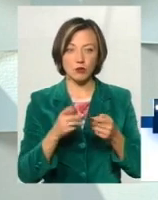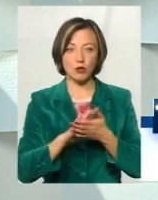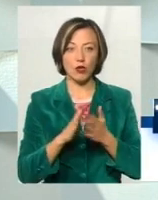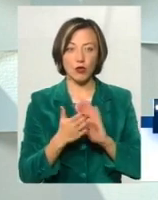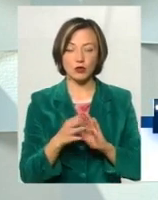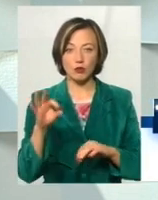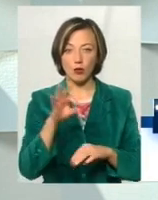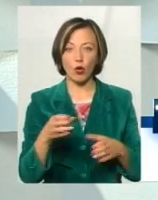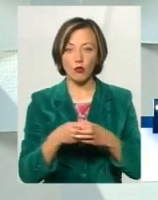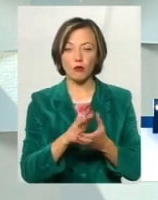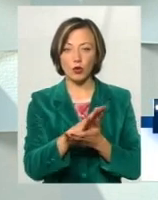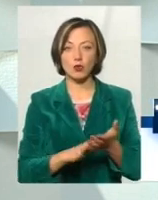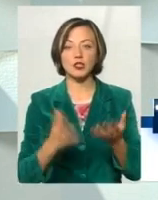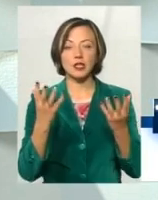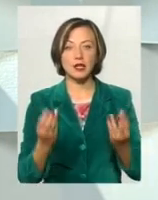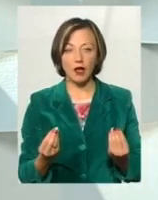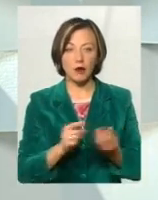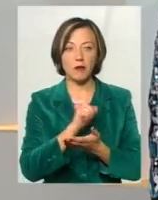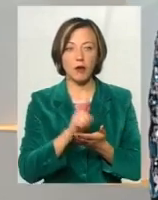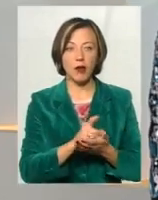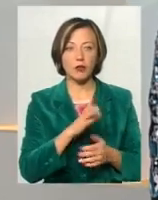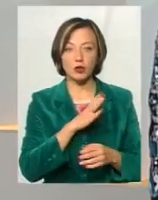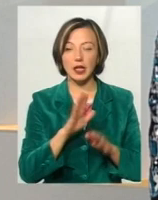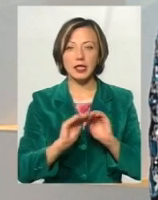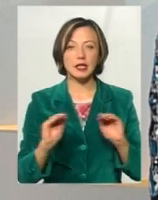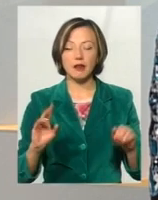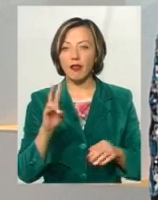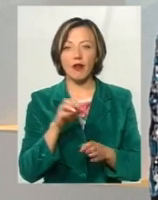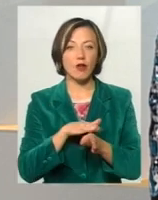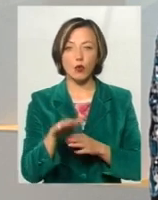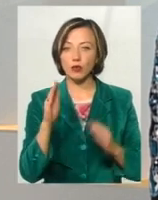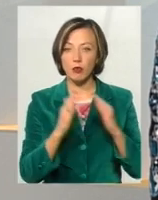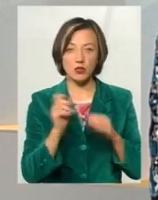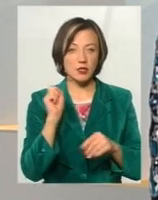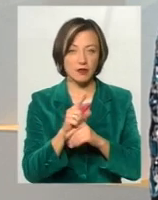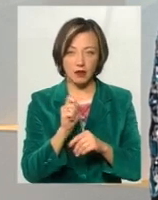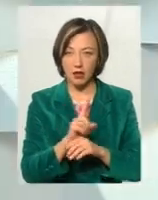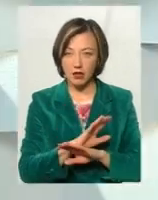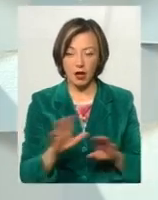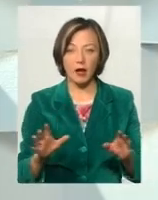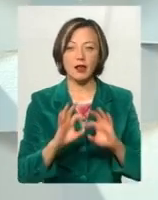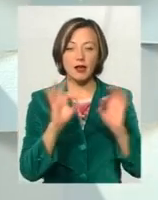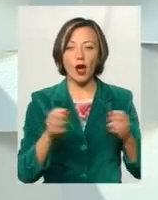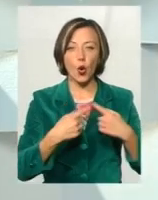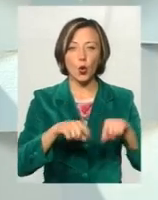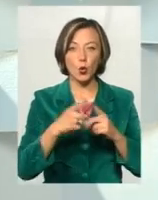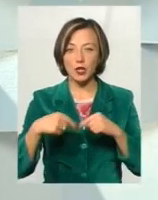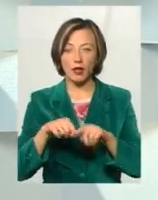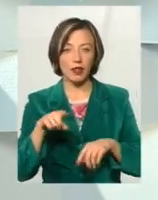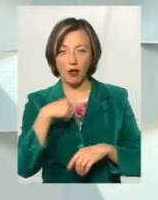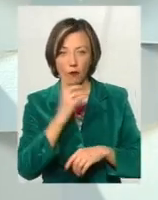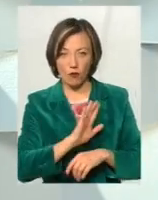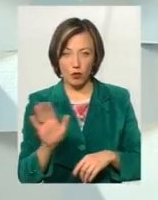положення про групу продовженого дня, яка вона має бути. Діти не виконують домашнього завдання, ні про які гуртки мови не